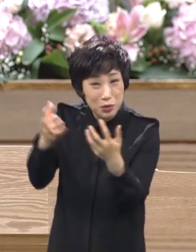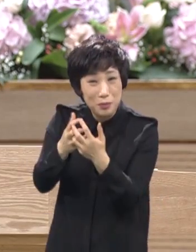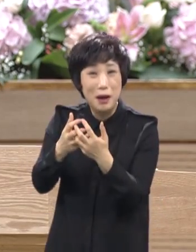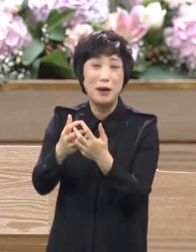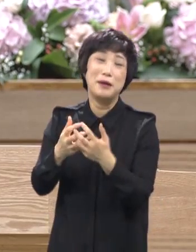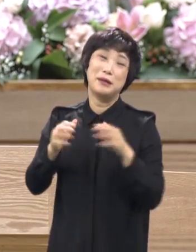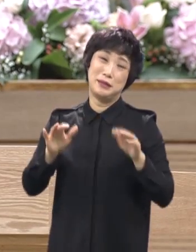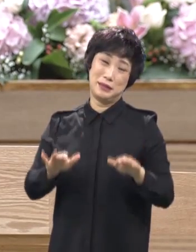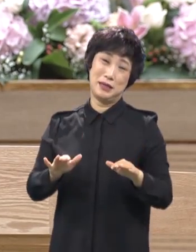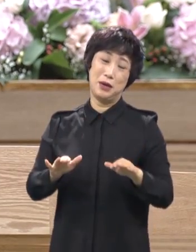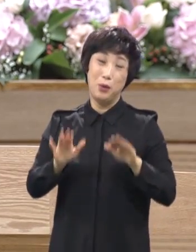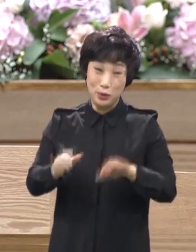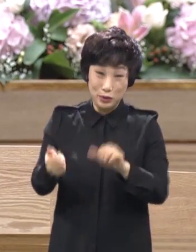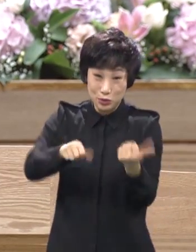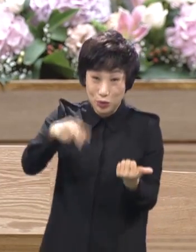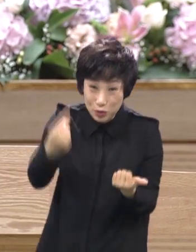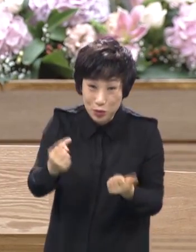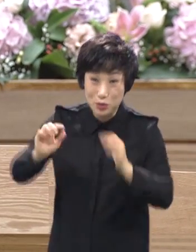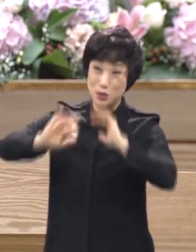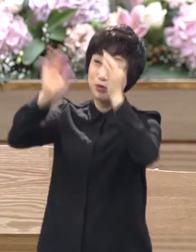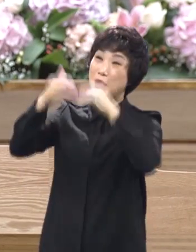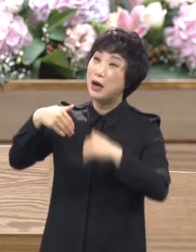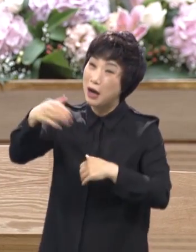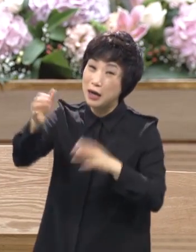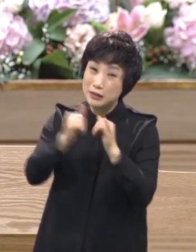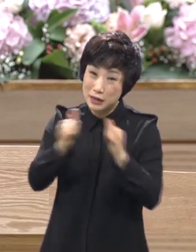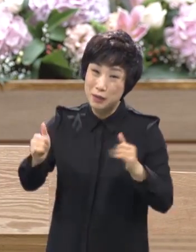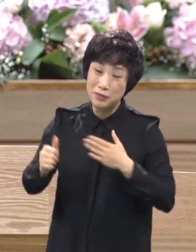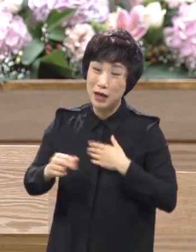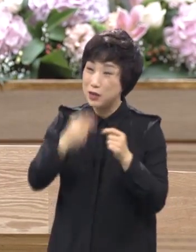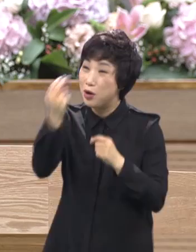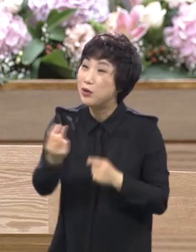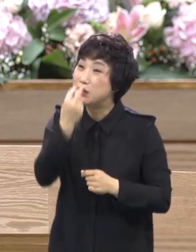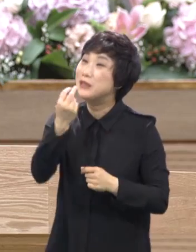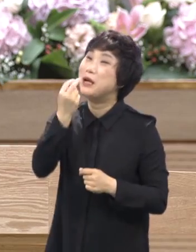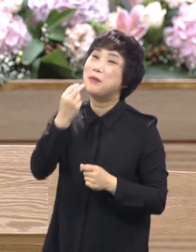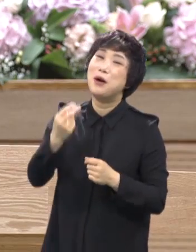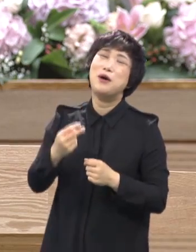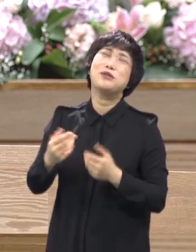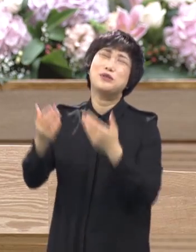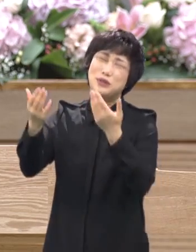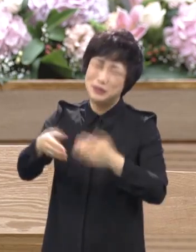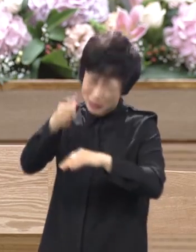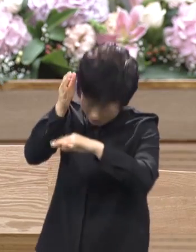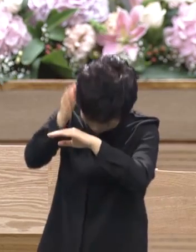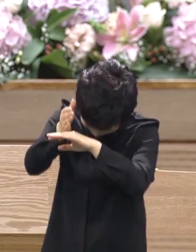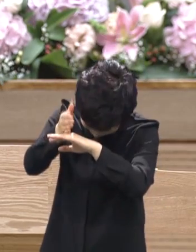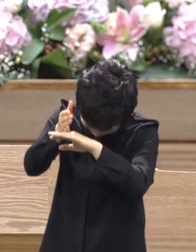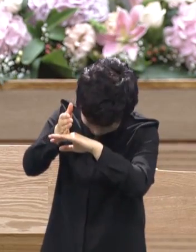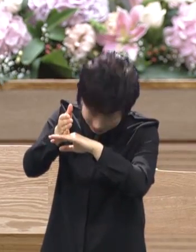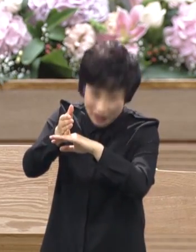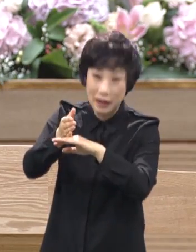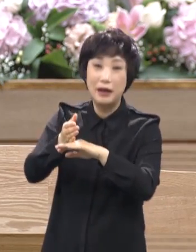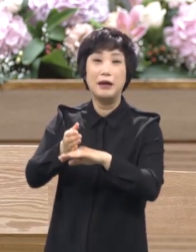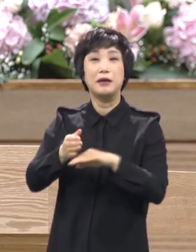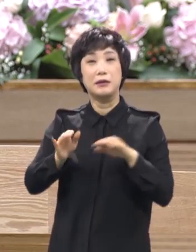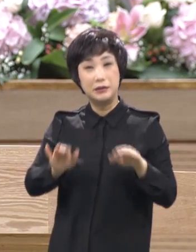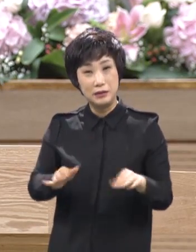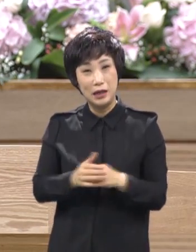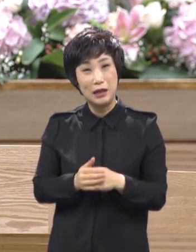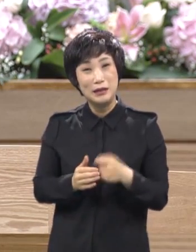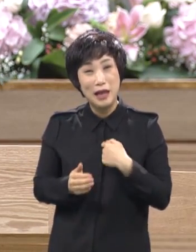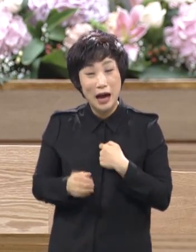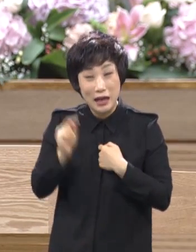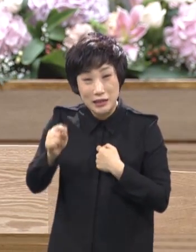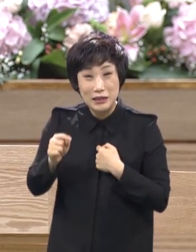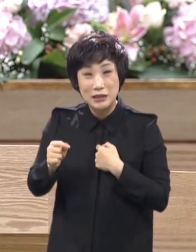충만해서 오늘 죽어도 천국 갈 수 있도록 영생의 생명의 기업을 주심을 감사합니다. 내가